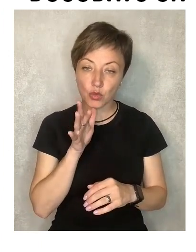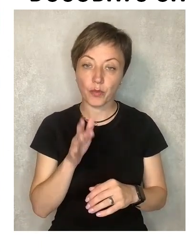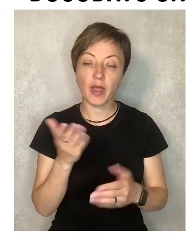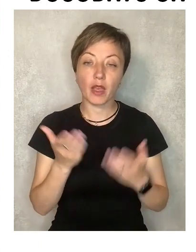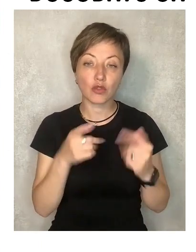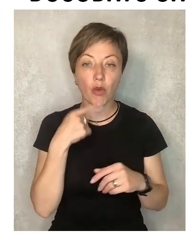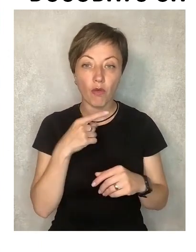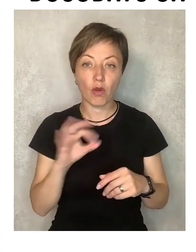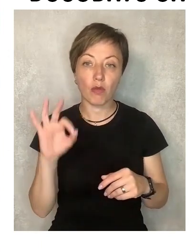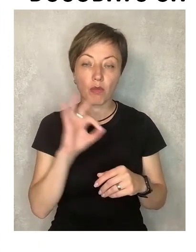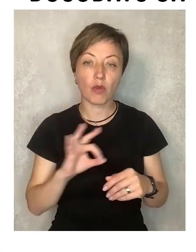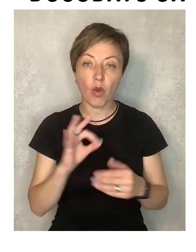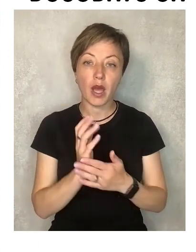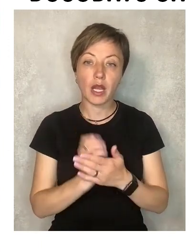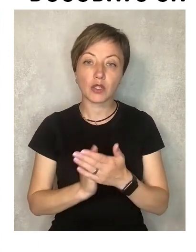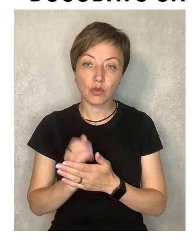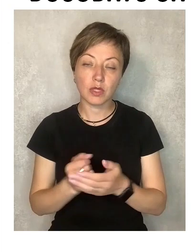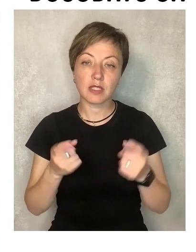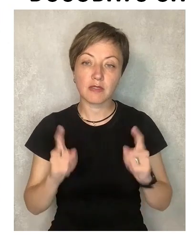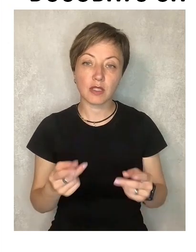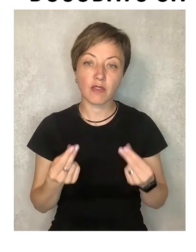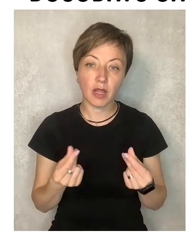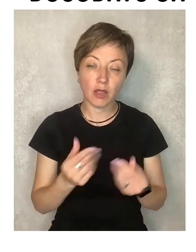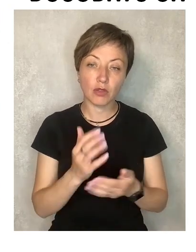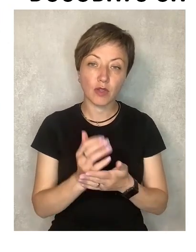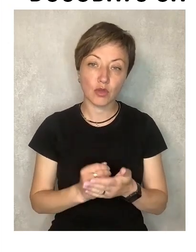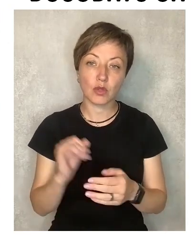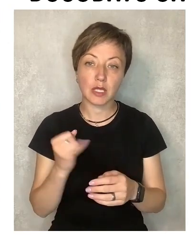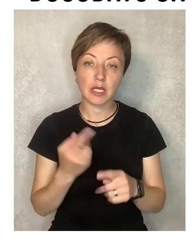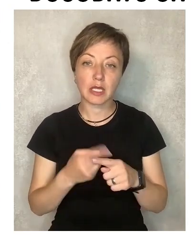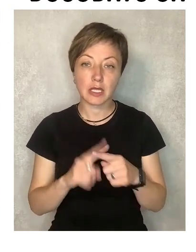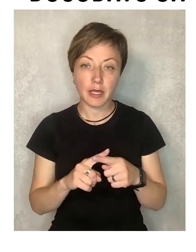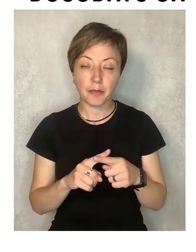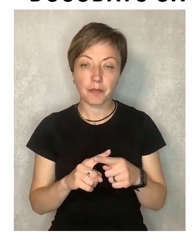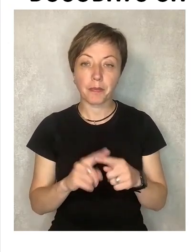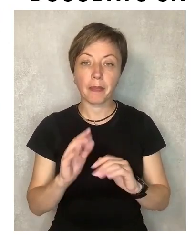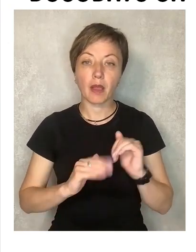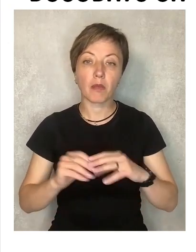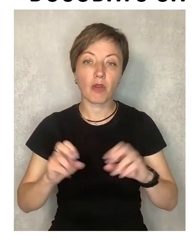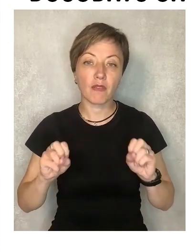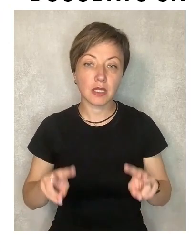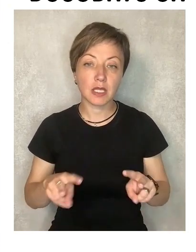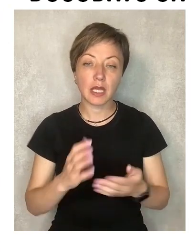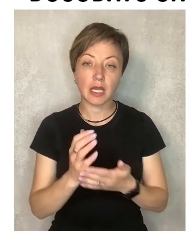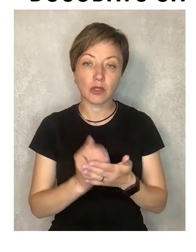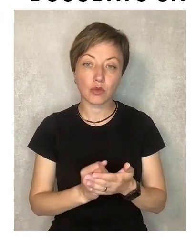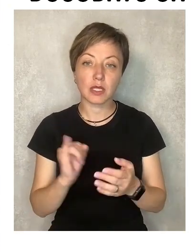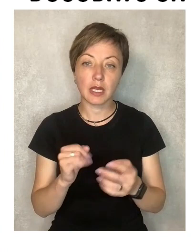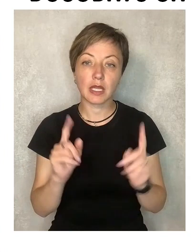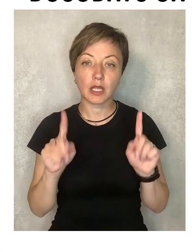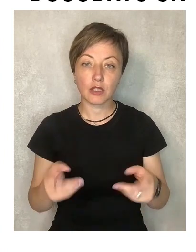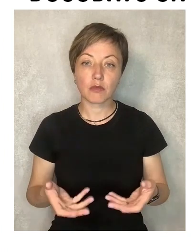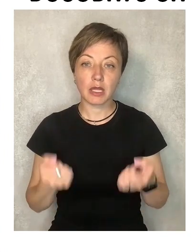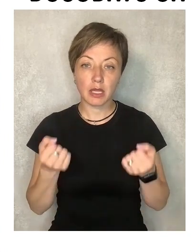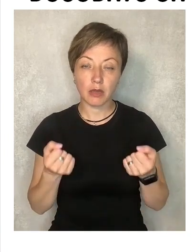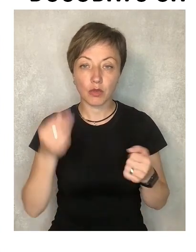про ресурси, то, звісно, є і фінансові ресурси, і ці професійні ресурси. І теж підтримую думку